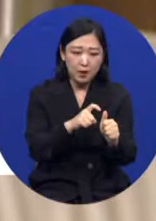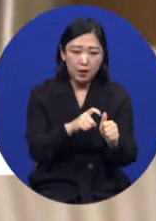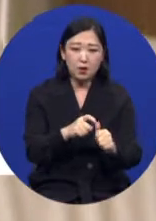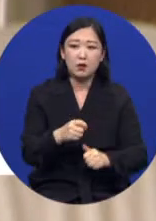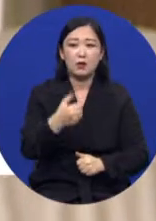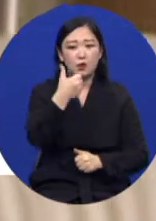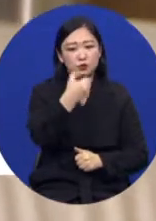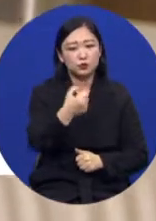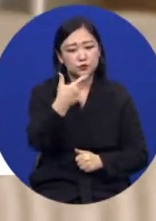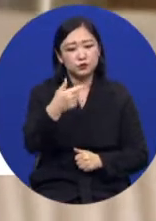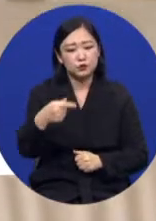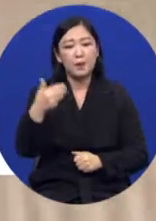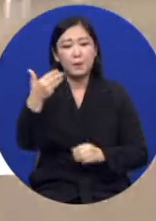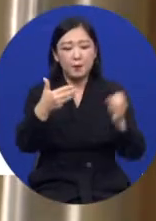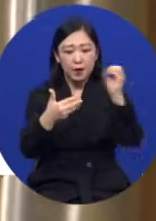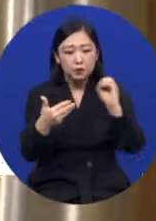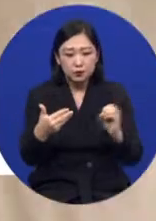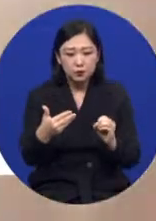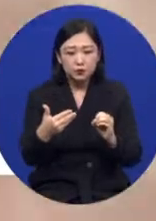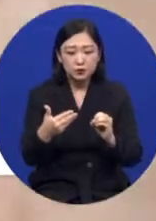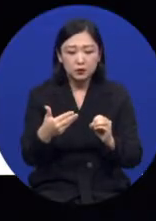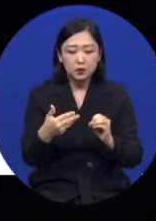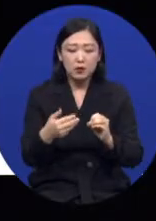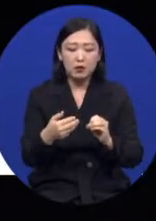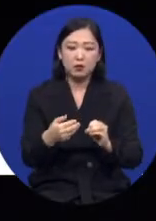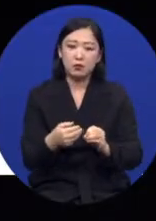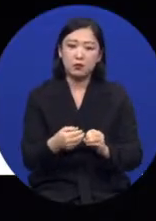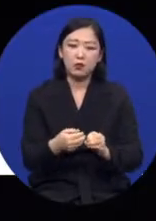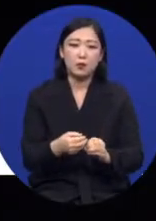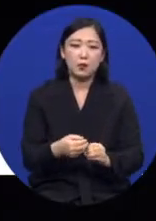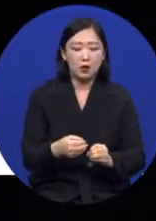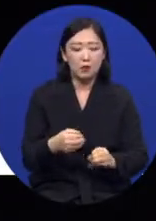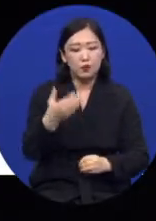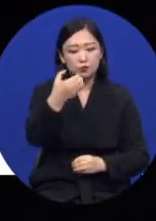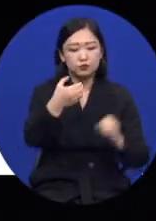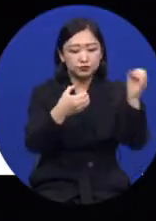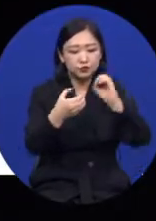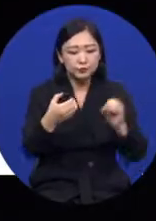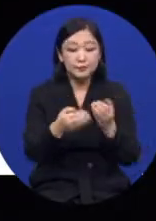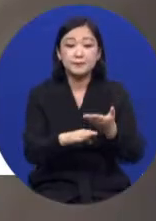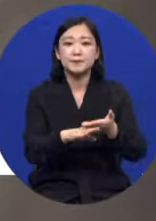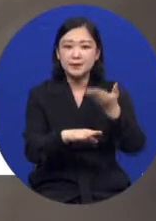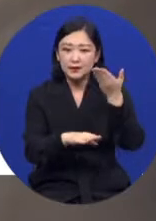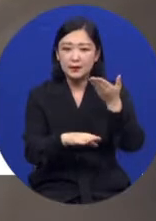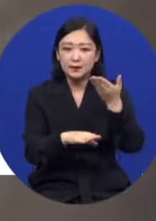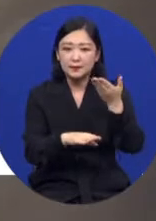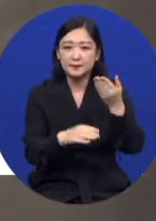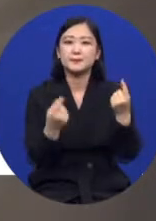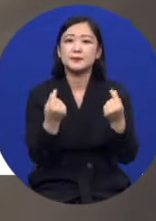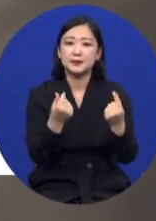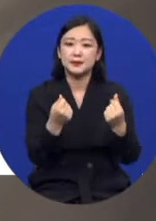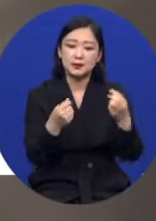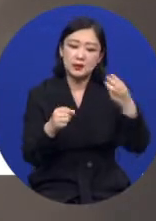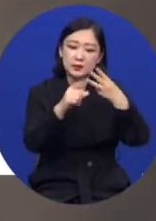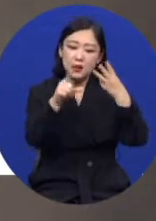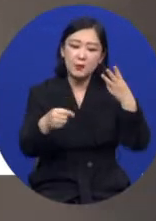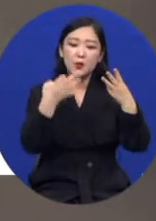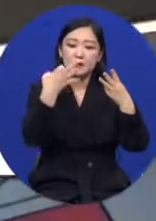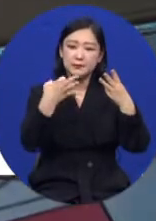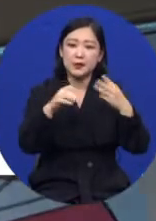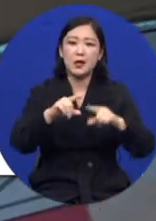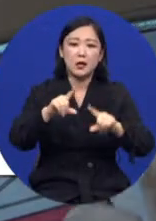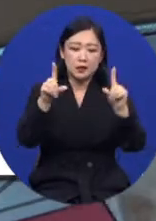91.7%에서 96.8%로 또한 양성 예측 또는 90% 이상으로 추정됨에 따라 3월